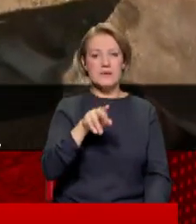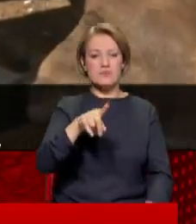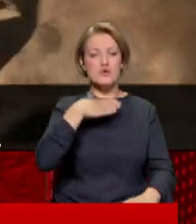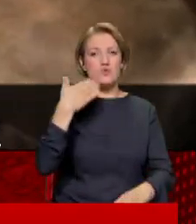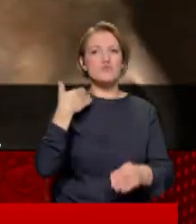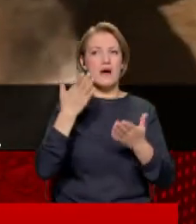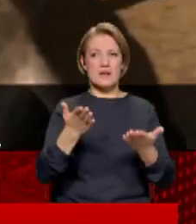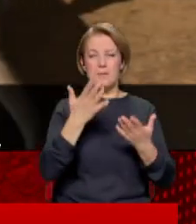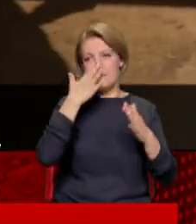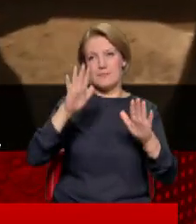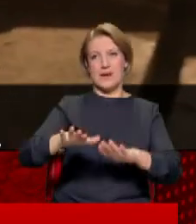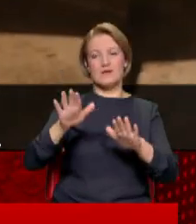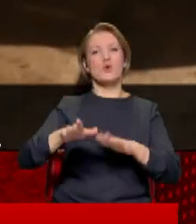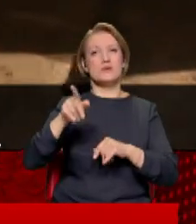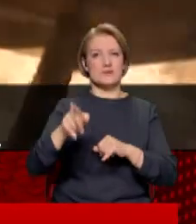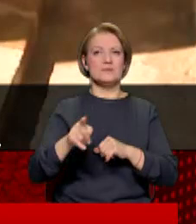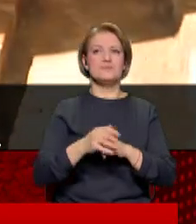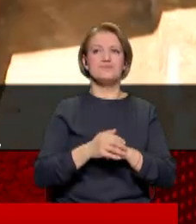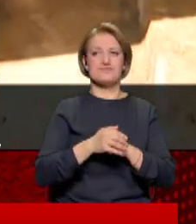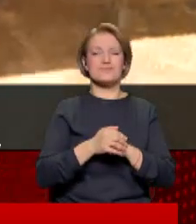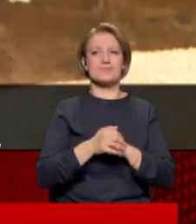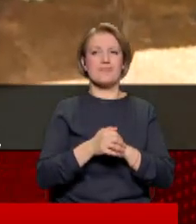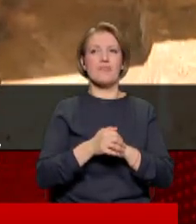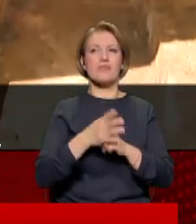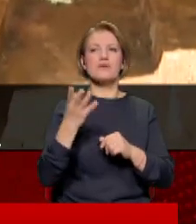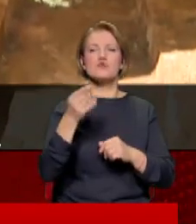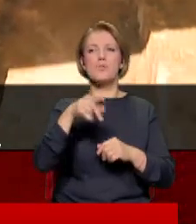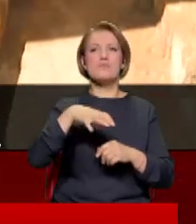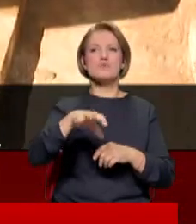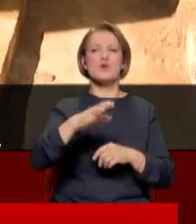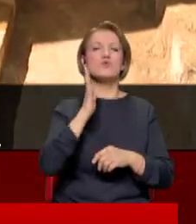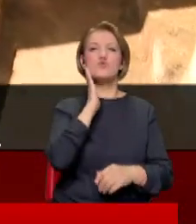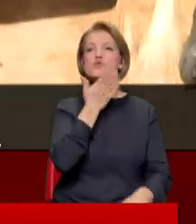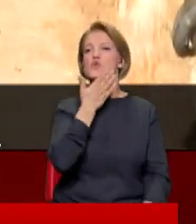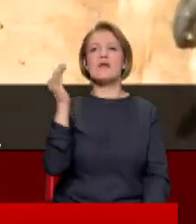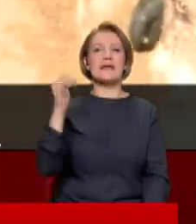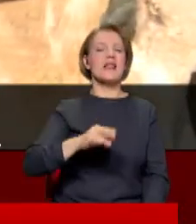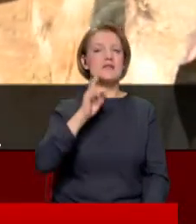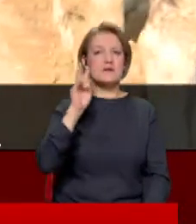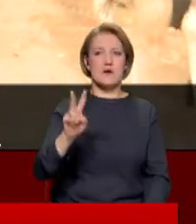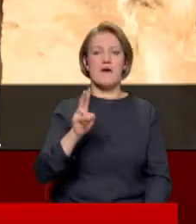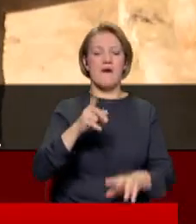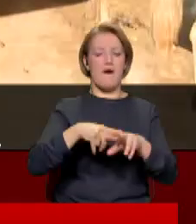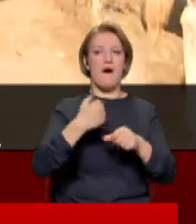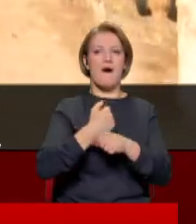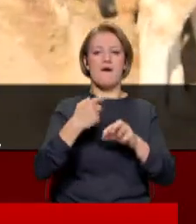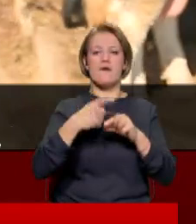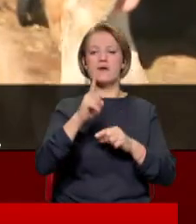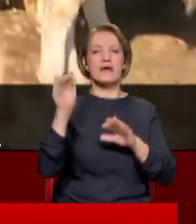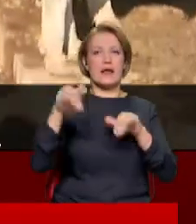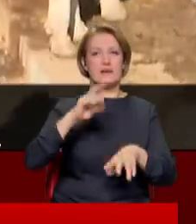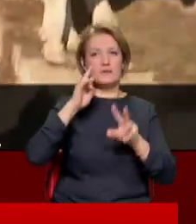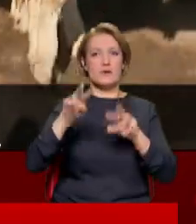kurbanlıklar bekliyorlar. Besicilerin çoğu bu bölgede Tokat'tan gelenleri gördük. Ağrı'dan gelenleri